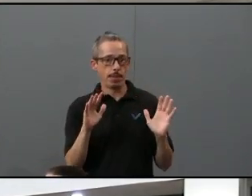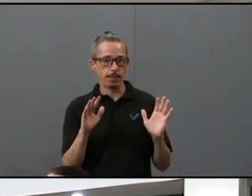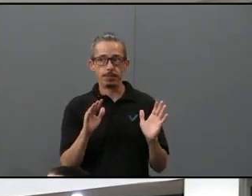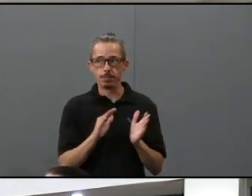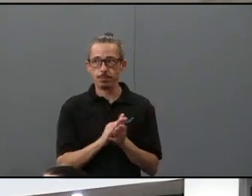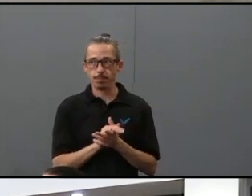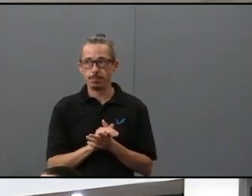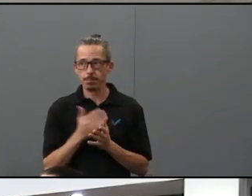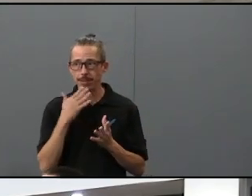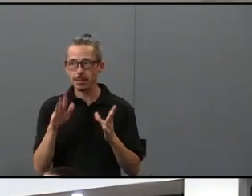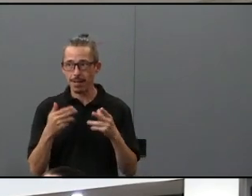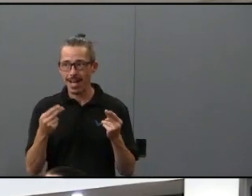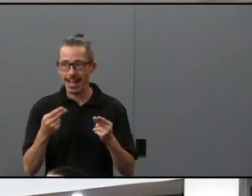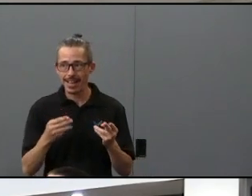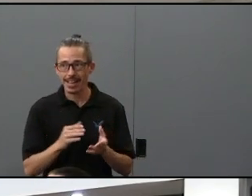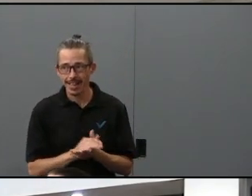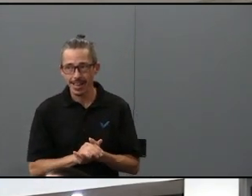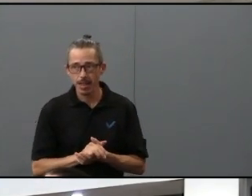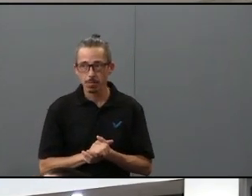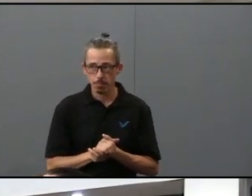mariehélène c'est